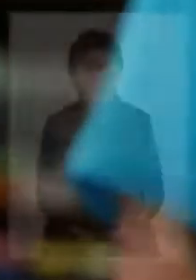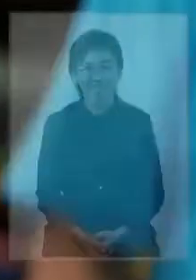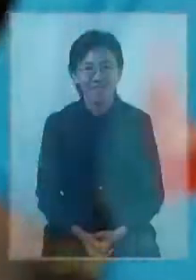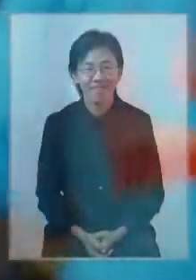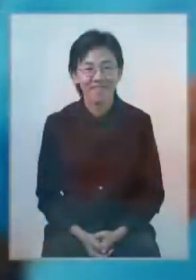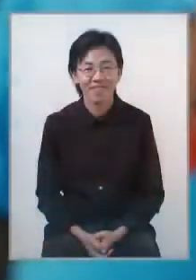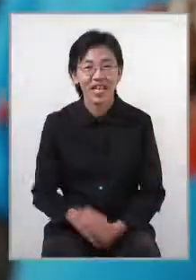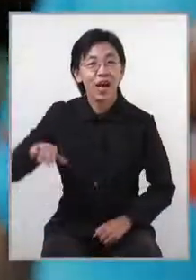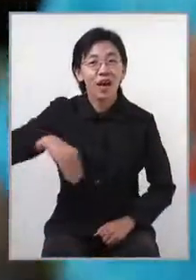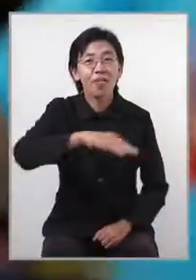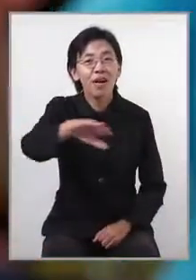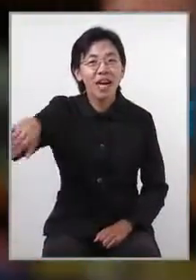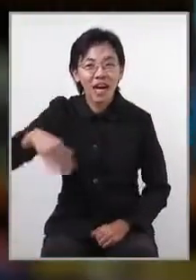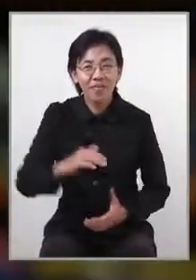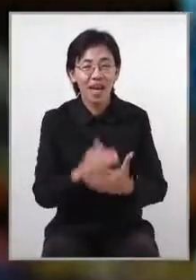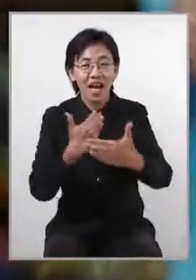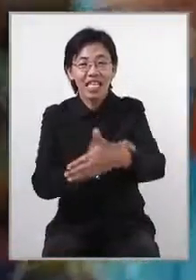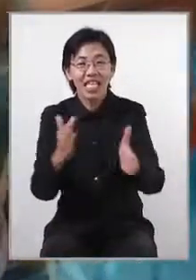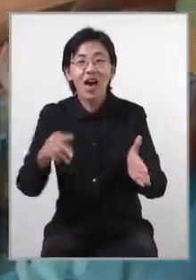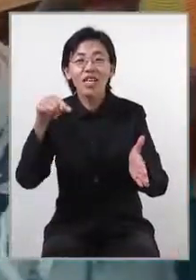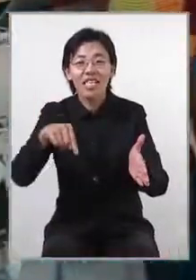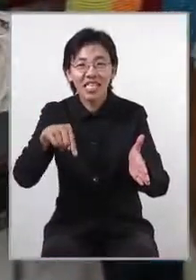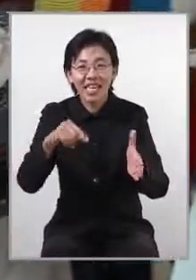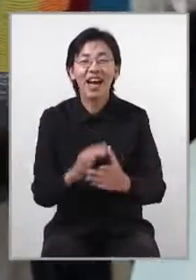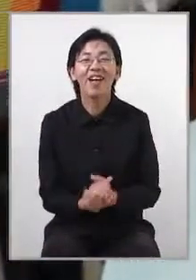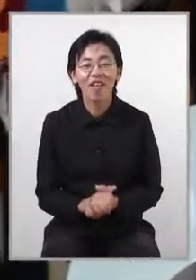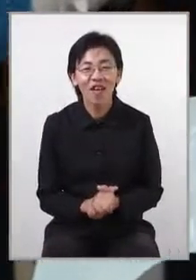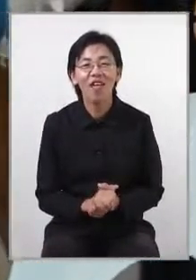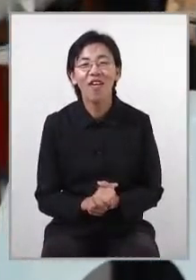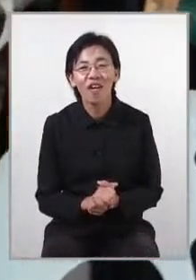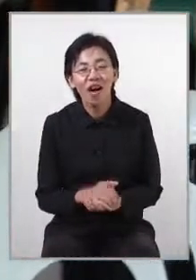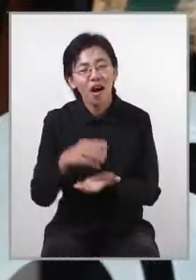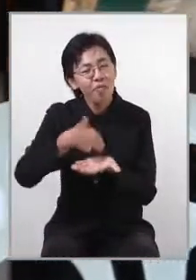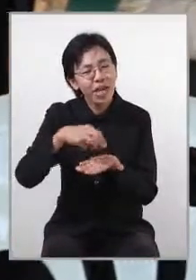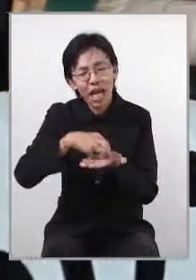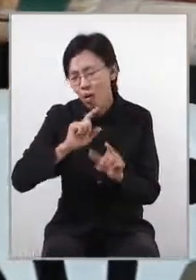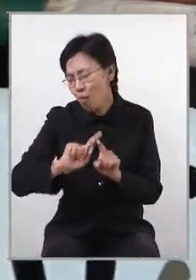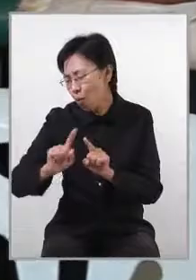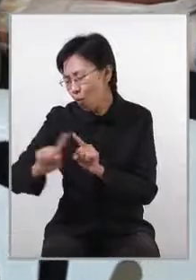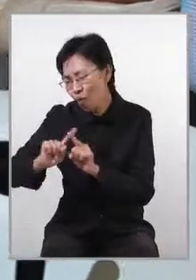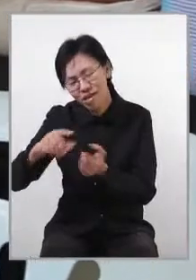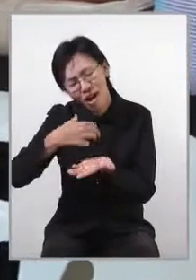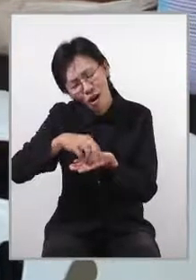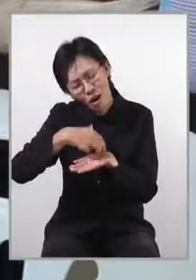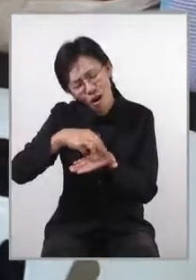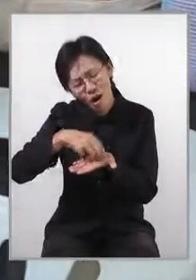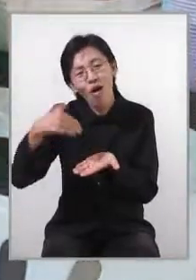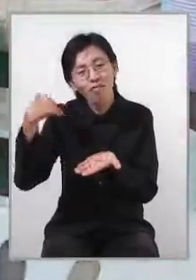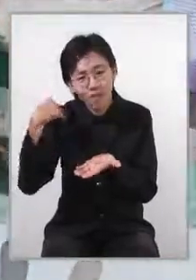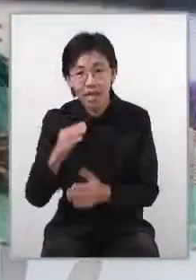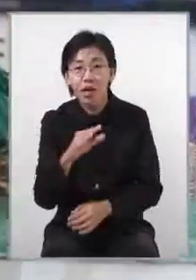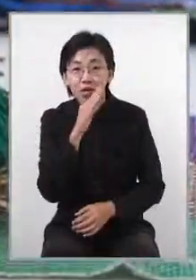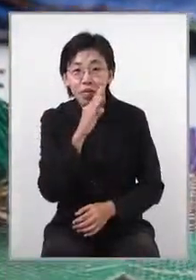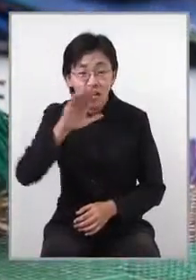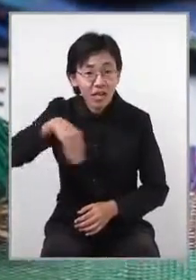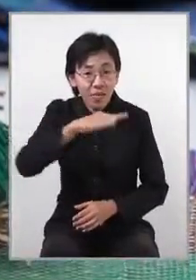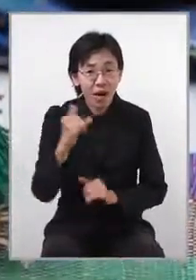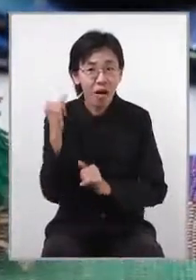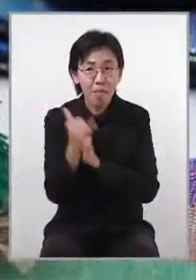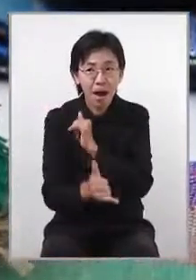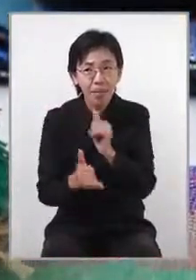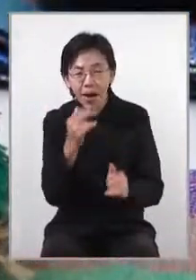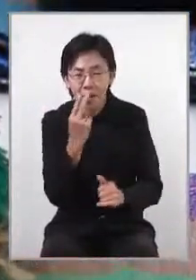ครับคุณผู้ชมครับในห้องเล็กๆแห่งนี้นะครับมีเรื่องเล่ามากมายจริงๆเลยนะครับถ้าคุณผู้ชมมาเนี่ยผมคิดว่าเราจะส